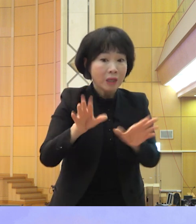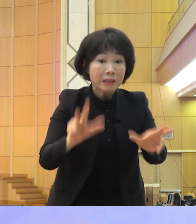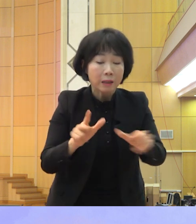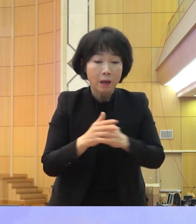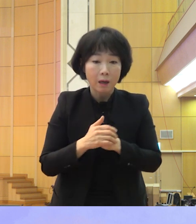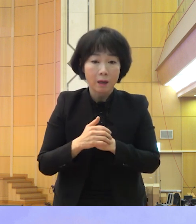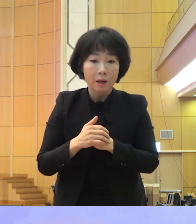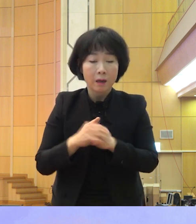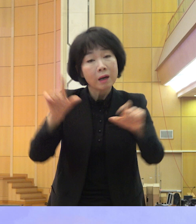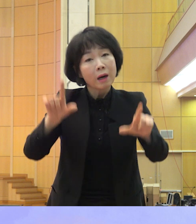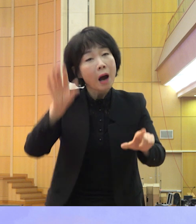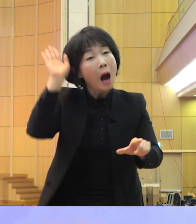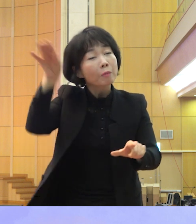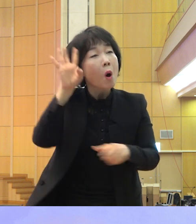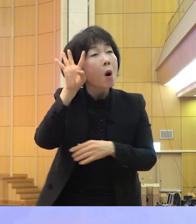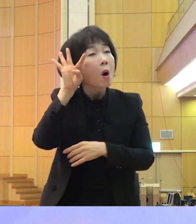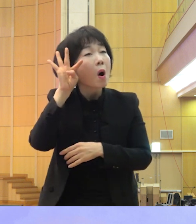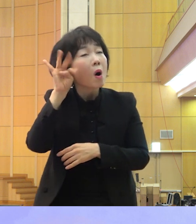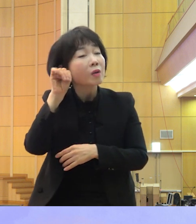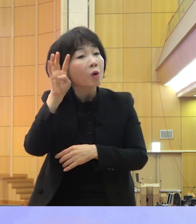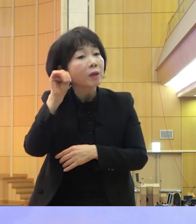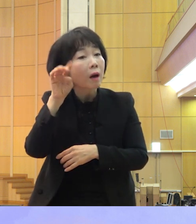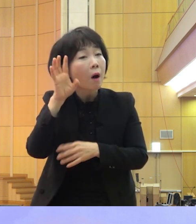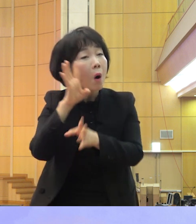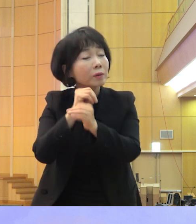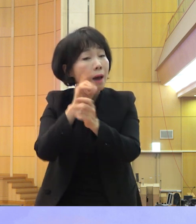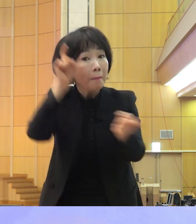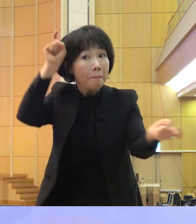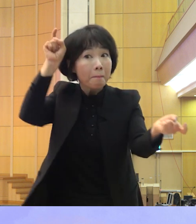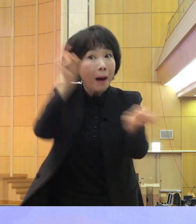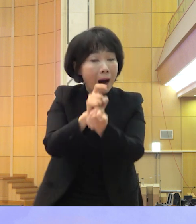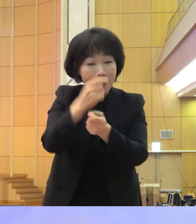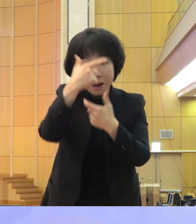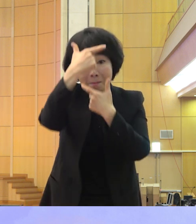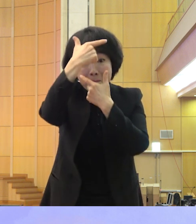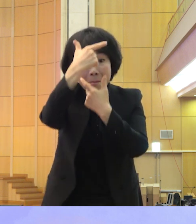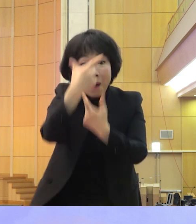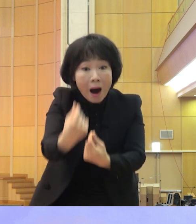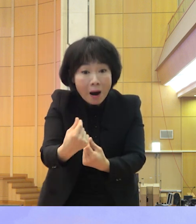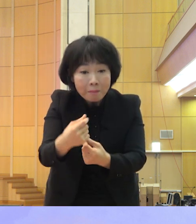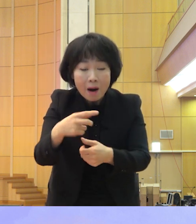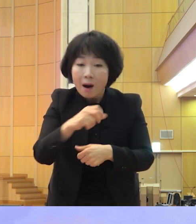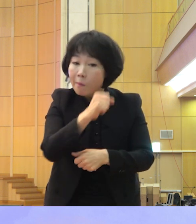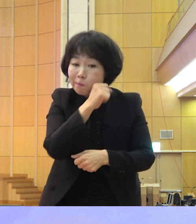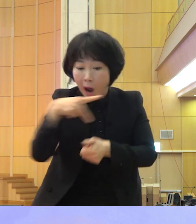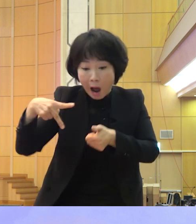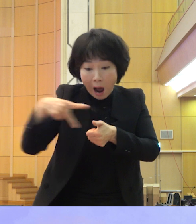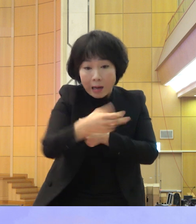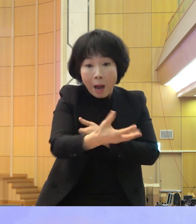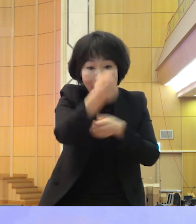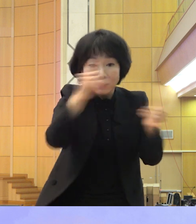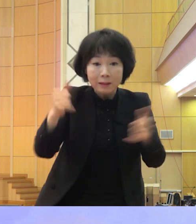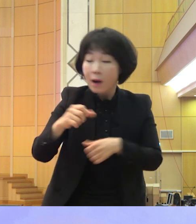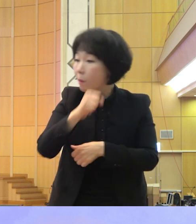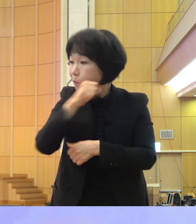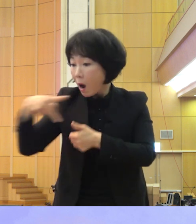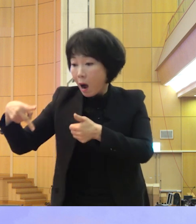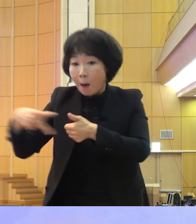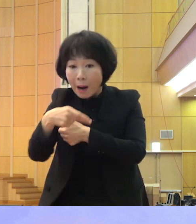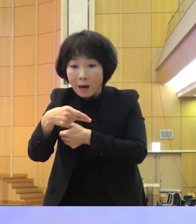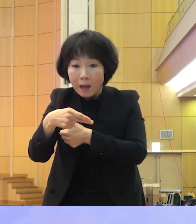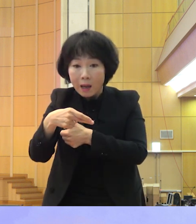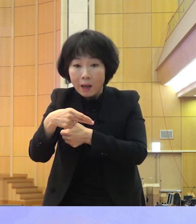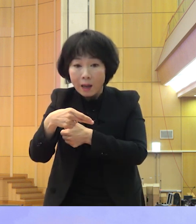이제 날이 이르면, 어느 때가 오면 할례 받은 자와 할례를